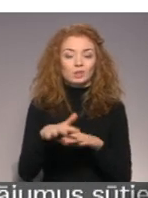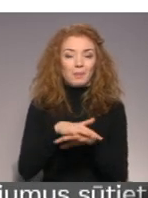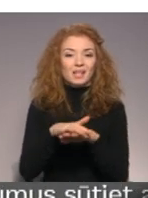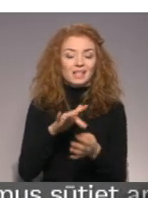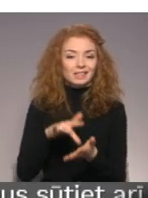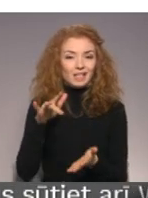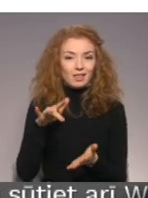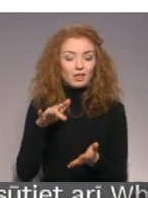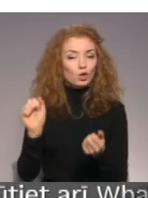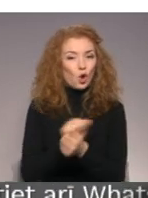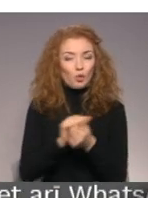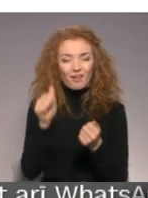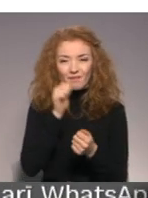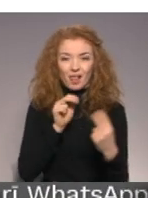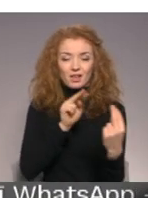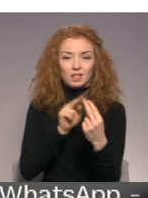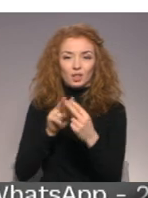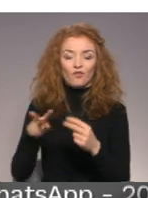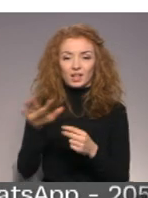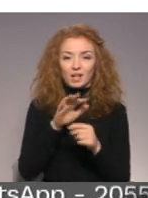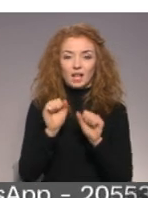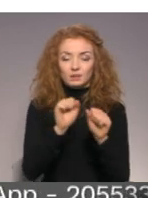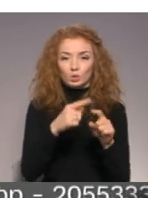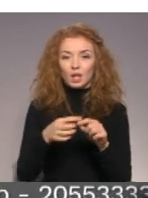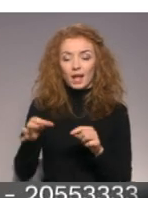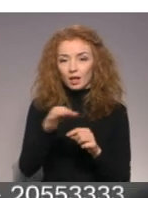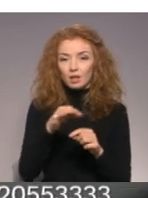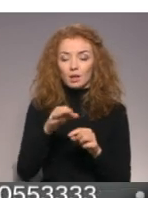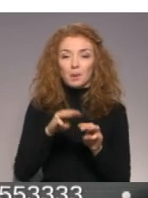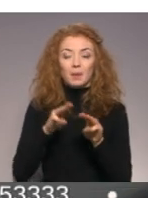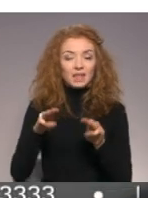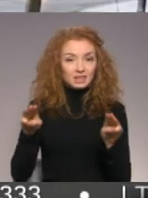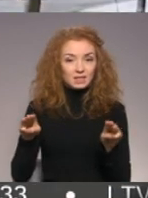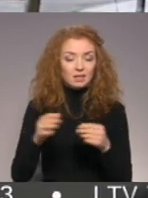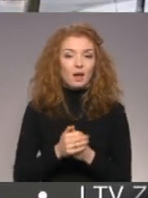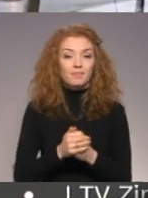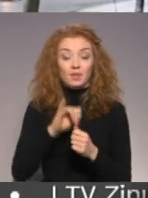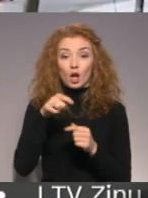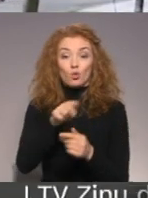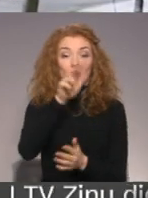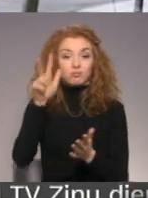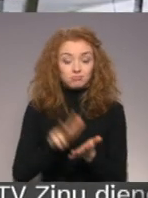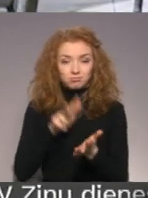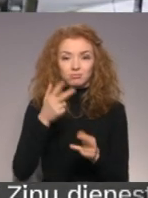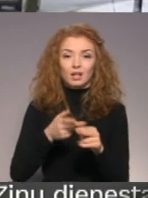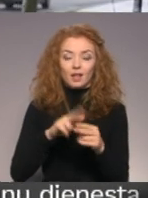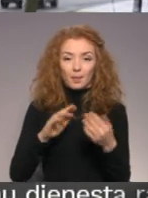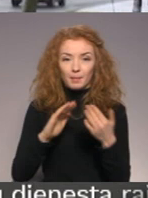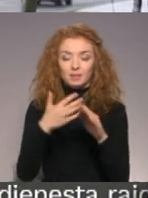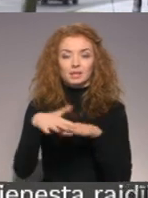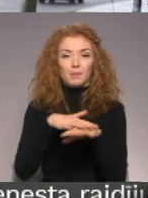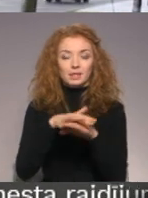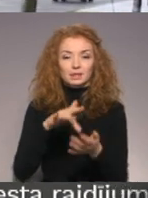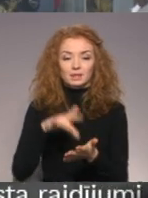centru. Dokuments vēl jāsaskaņo Vides aizsardzības un reģionālās attīstības ministrijā. Ja to atbalstīs, tad pilsētas